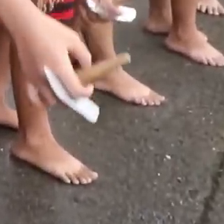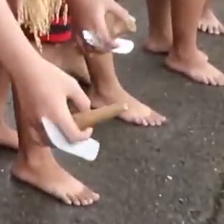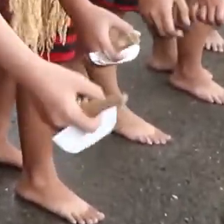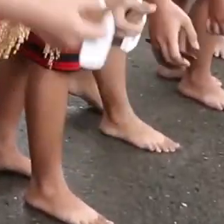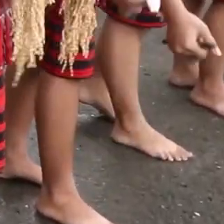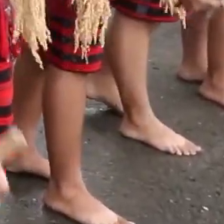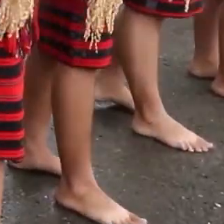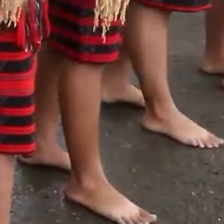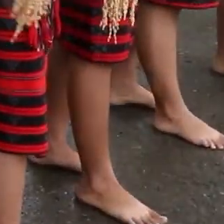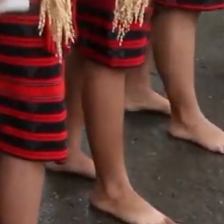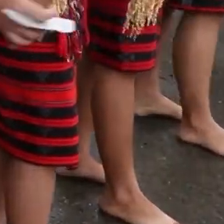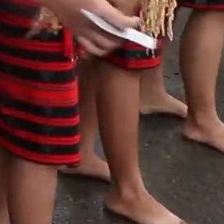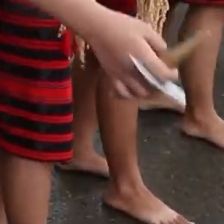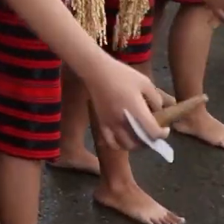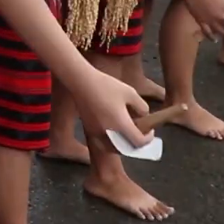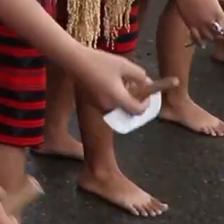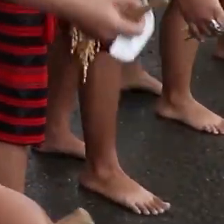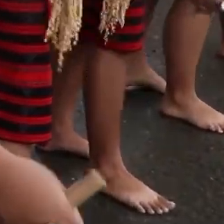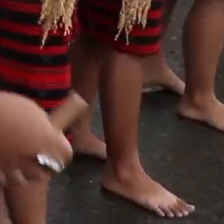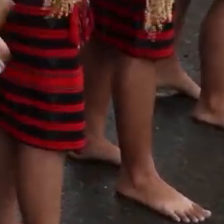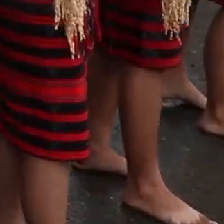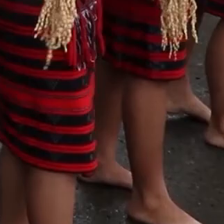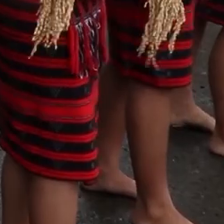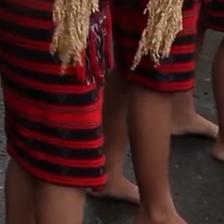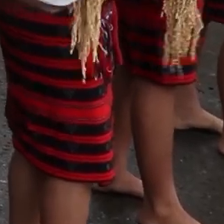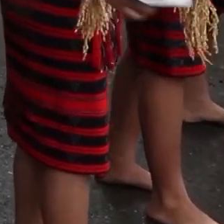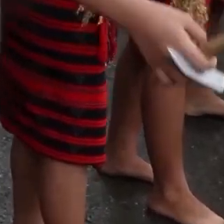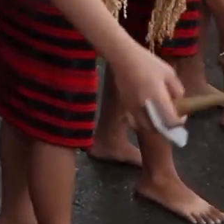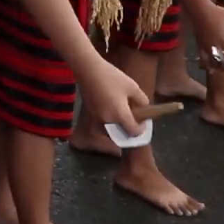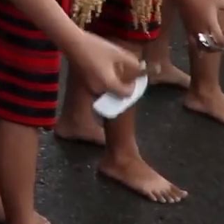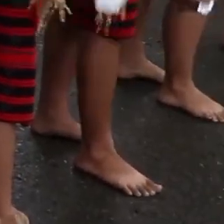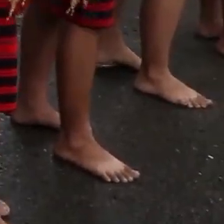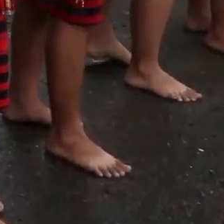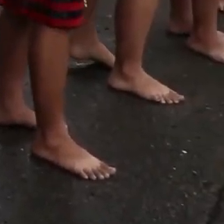gawana ya gawanad na adama